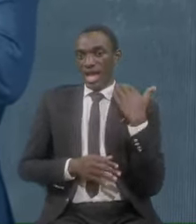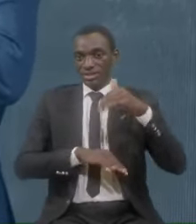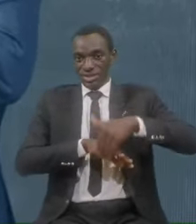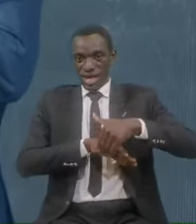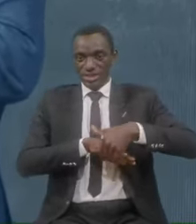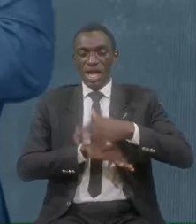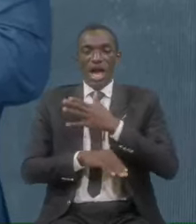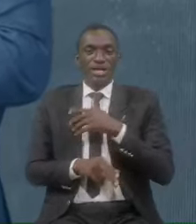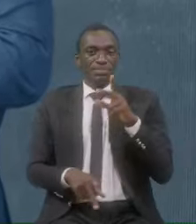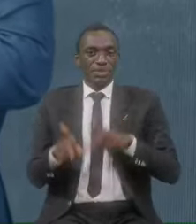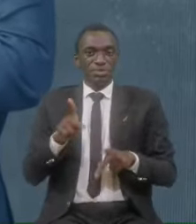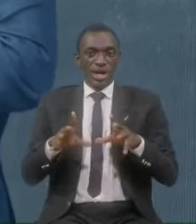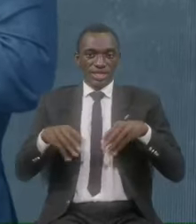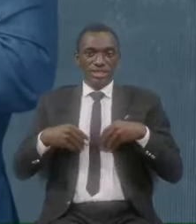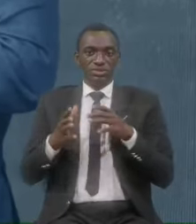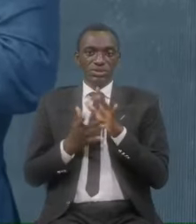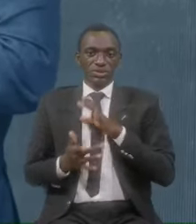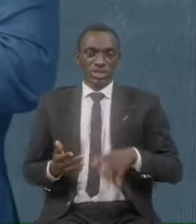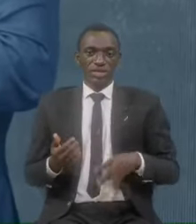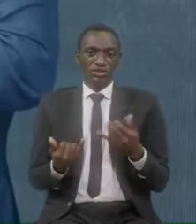et ceux d'aujourd'hui.